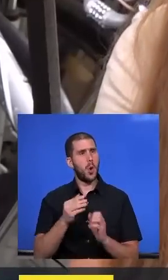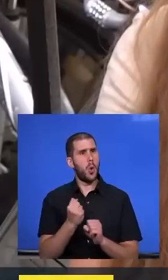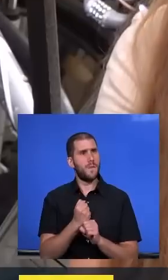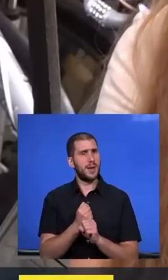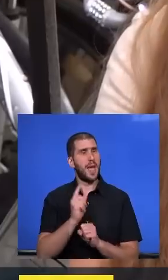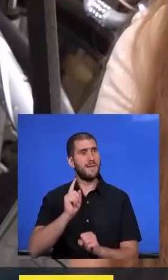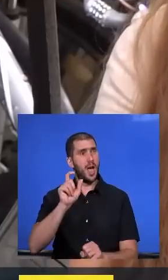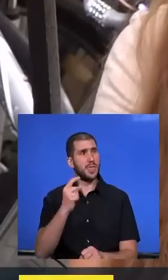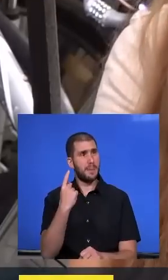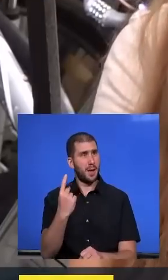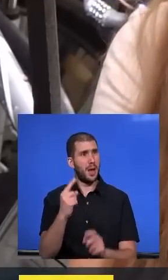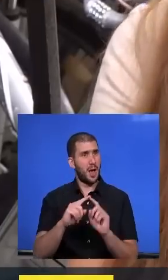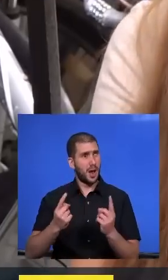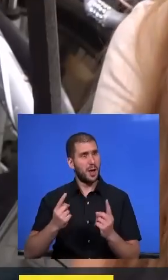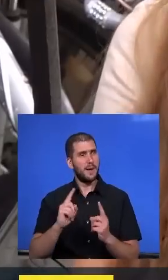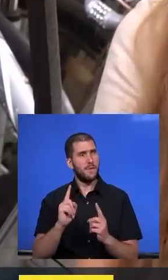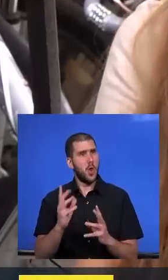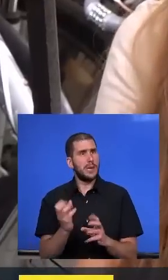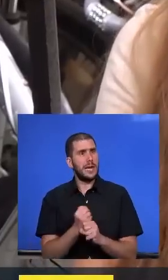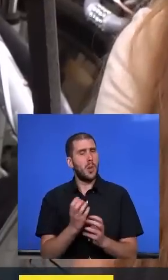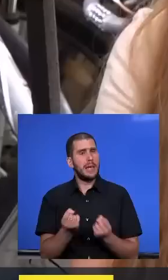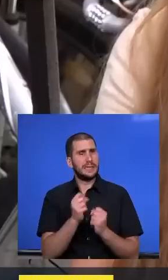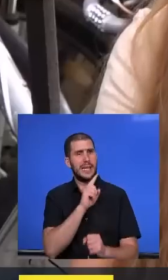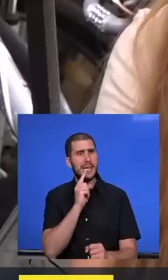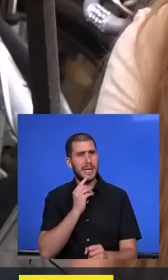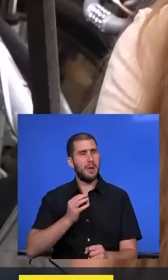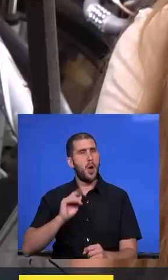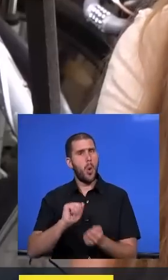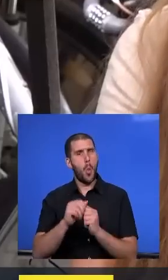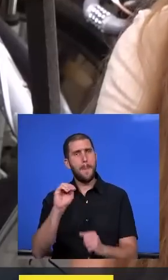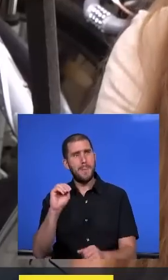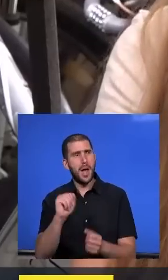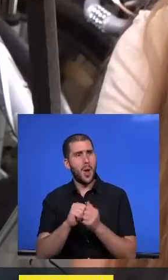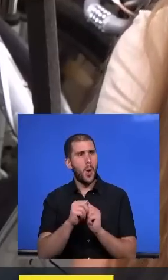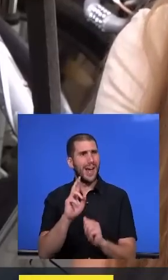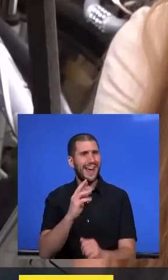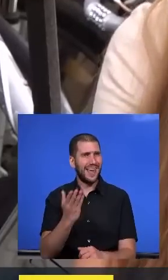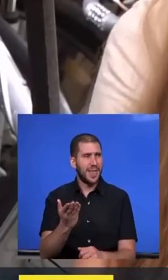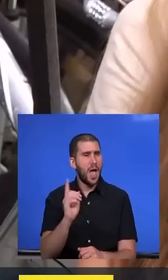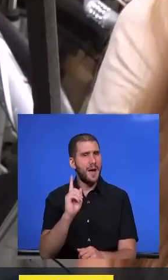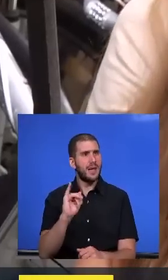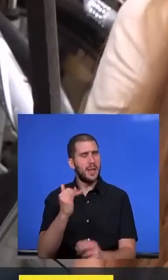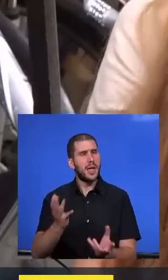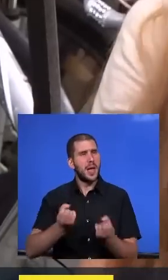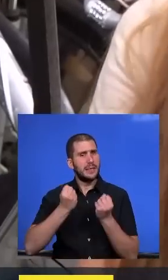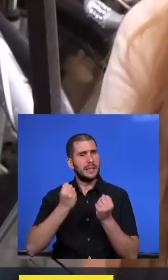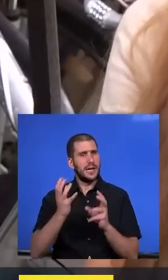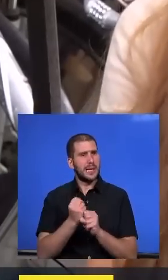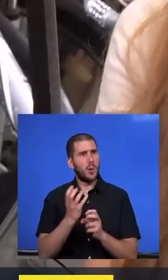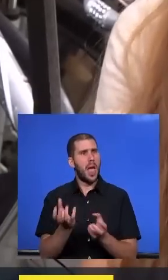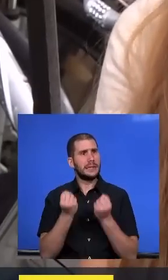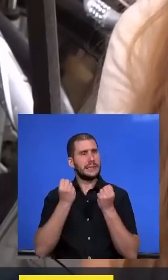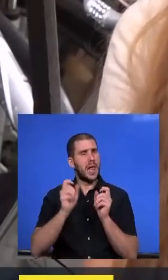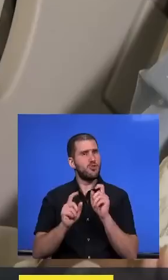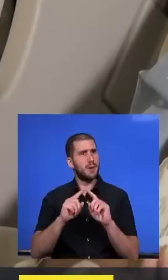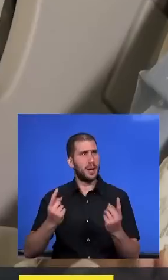אבל אצל אדם אחר, ושלא הצלחנו להציל את אמא ואת מאיה ולא את רינה, אבל הצלחנו להציל